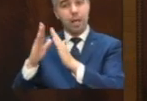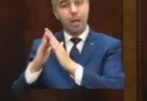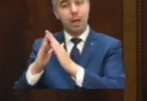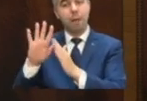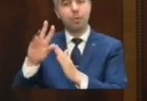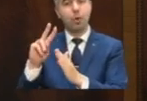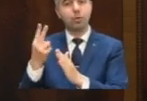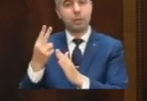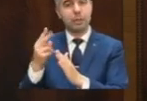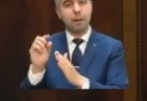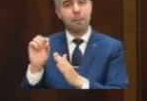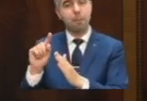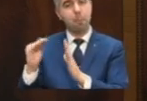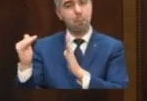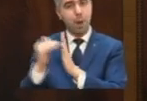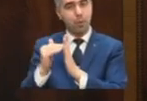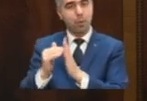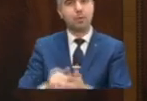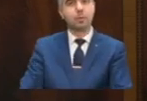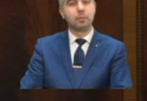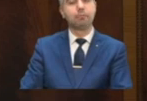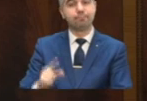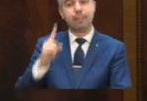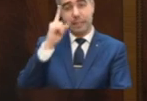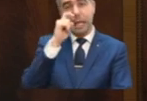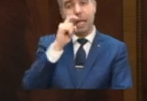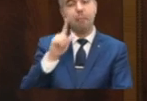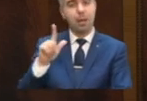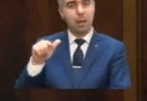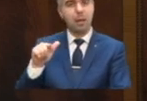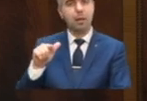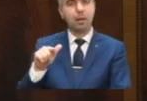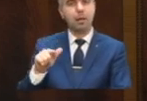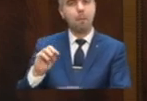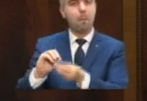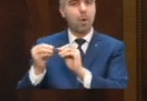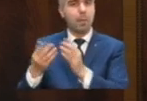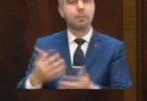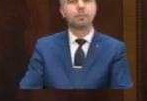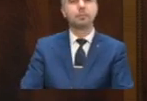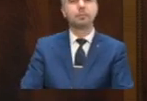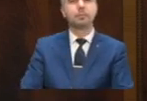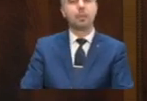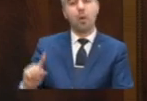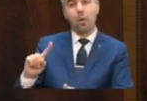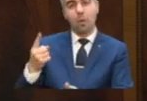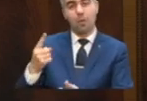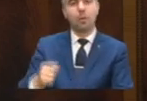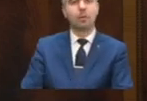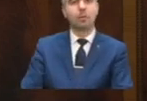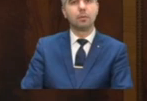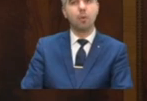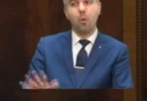حقق أهدافا مهمة، لكن لا زالت هناك صعوبات بل مشاكل. أولا، ليس كل